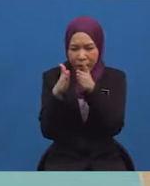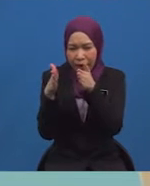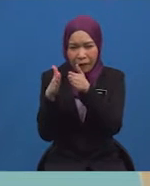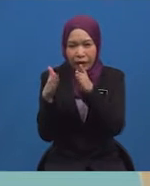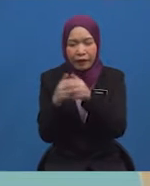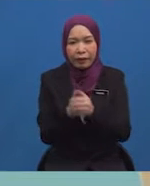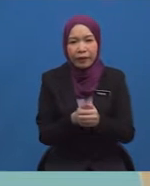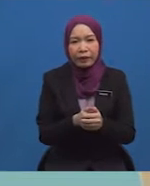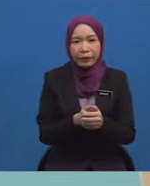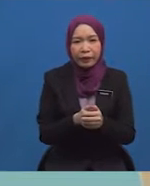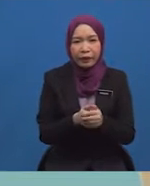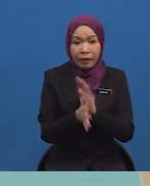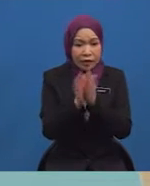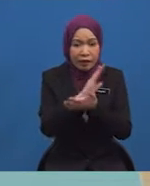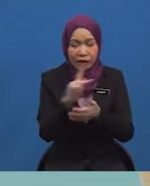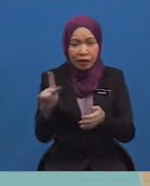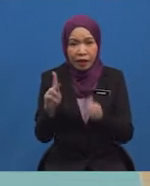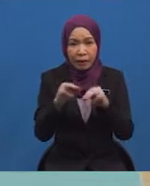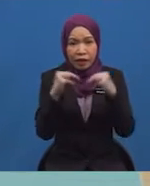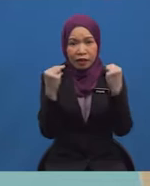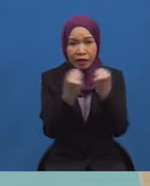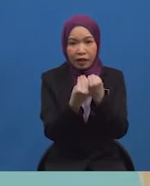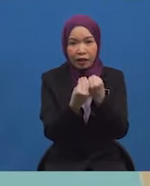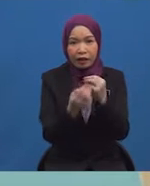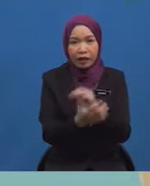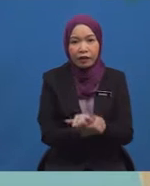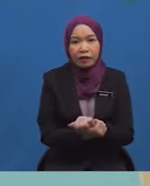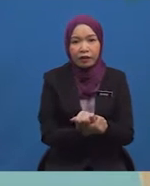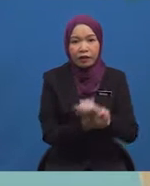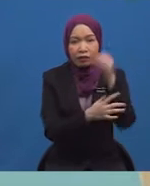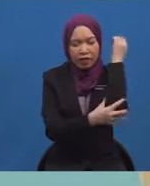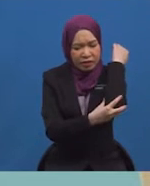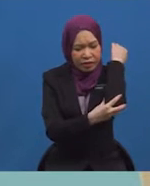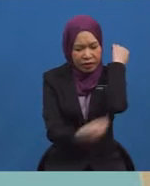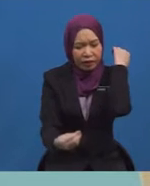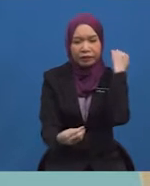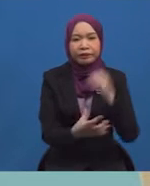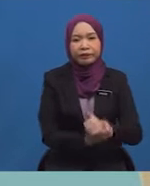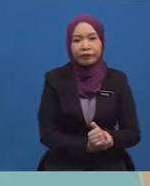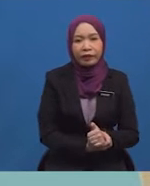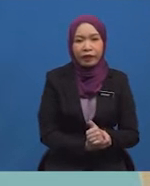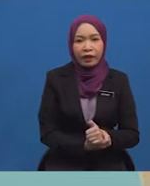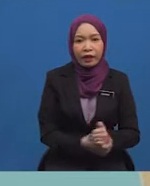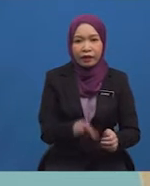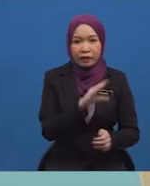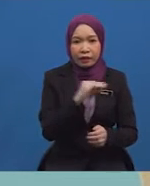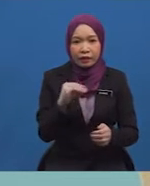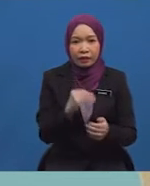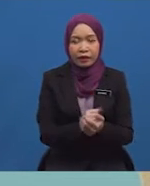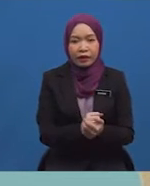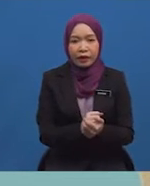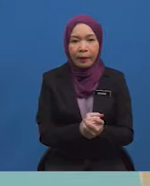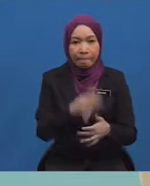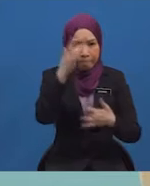sempit menyebabkan penduduk mengalami kemerosotan kualiti hidup. Selain dari itu,